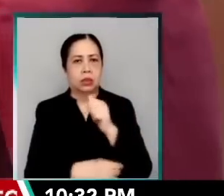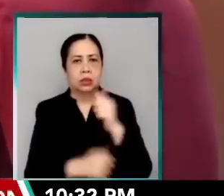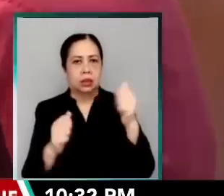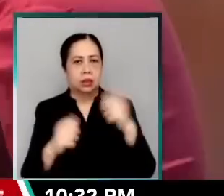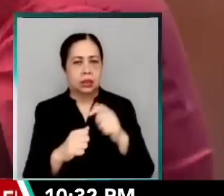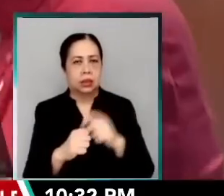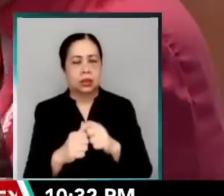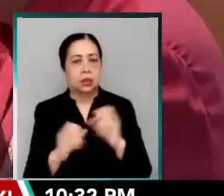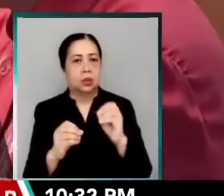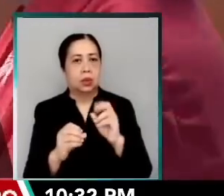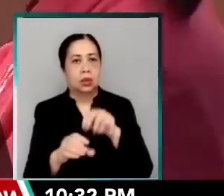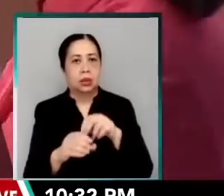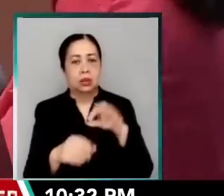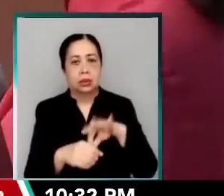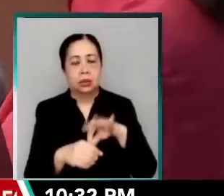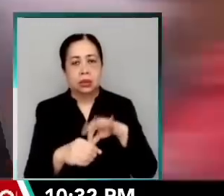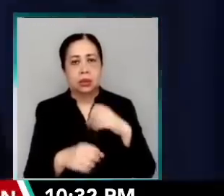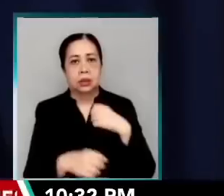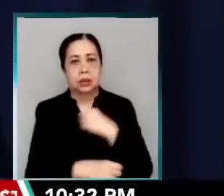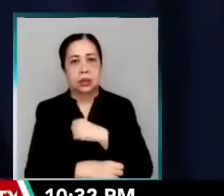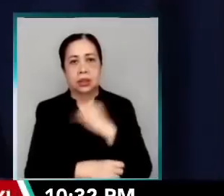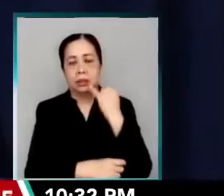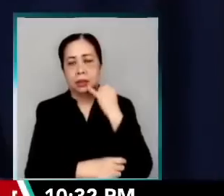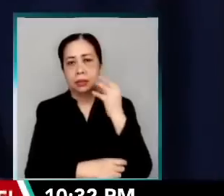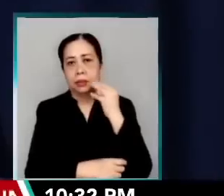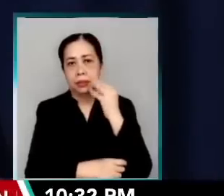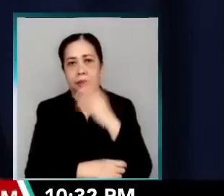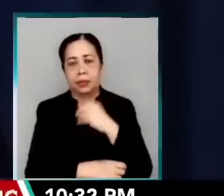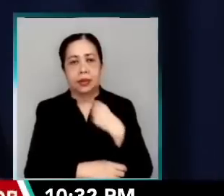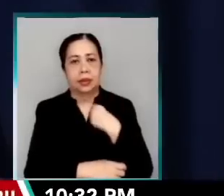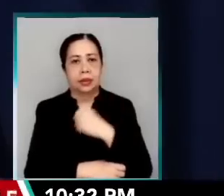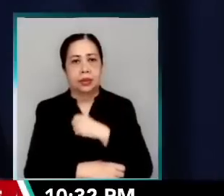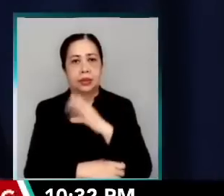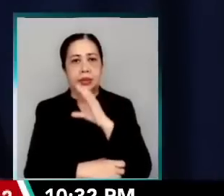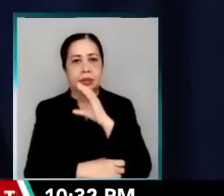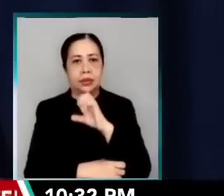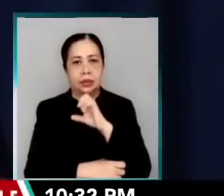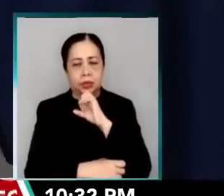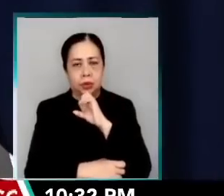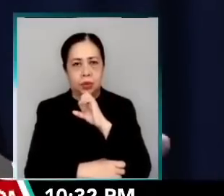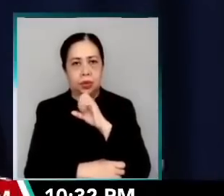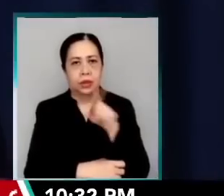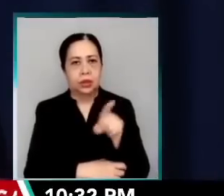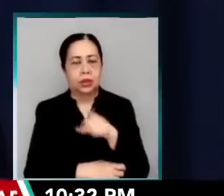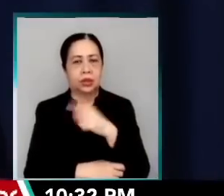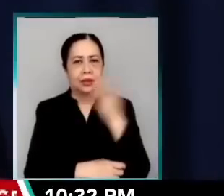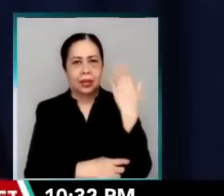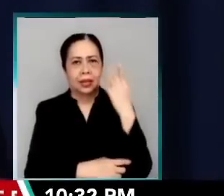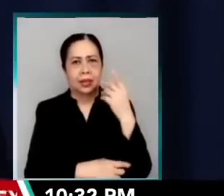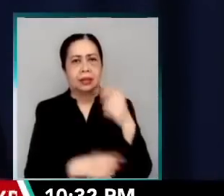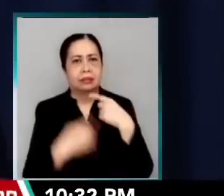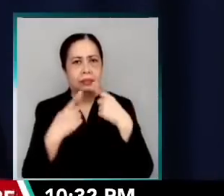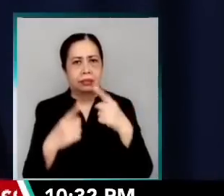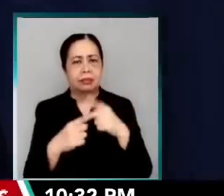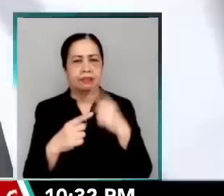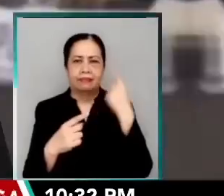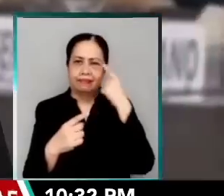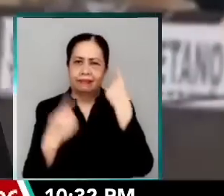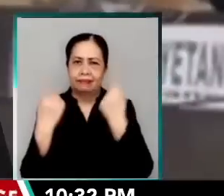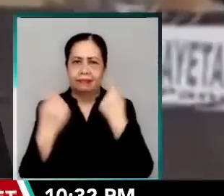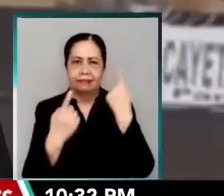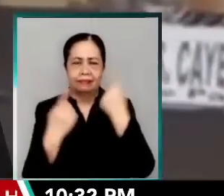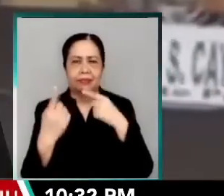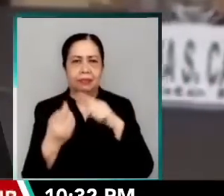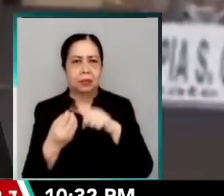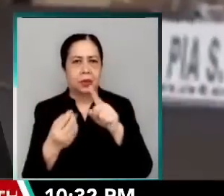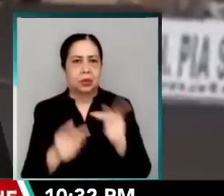sesyon ng magbotohan sina Senador Aimee Marcos at Senador Cheese Escudero na ilan sa mga dating nagpahayag ng agam-agam sa panukala.